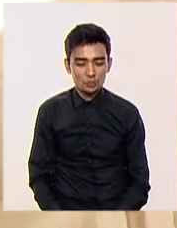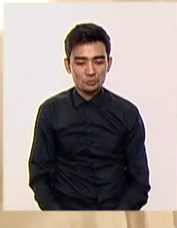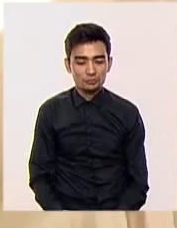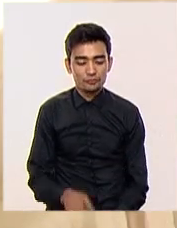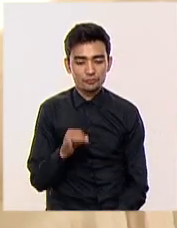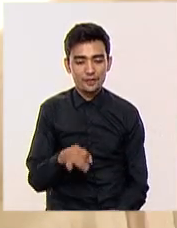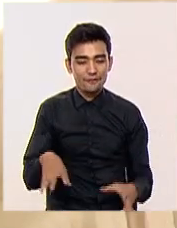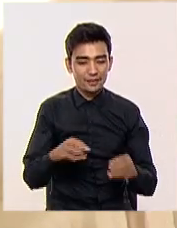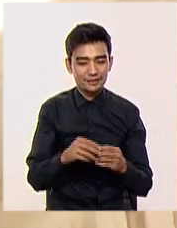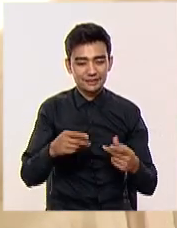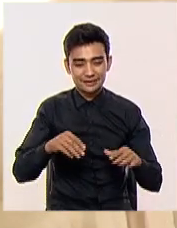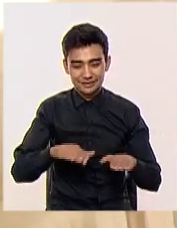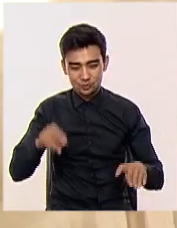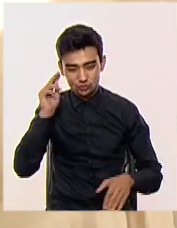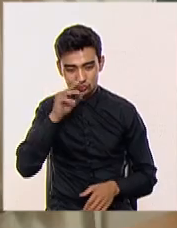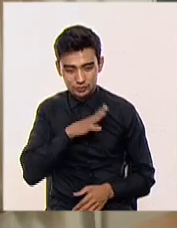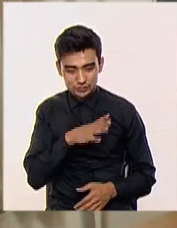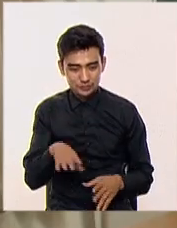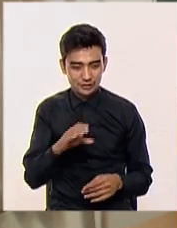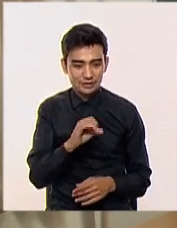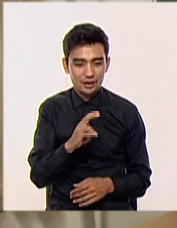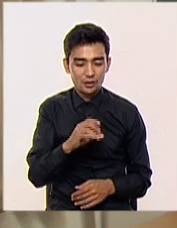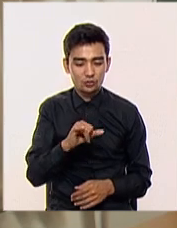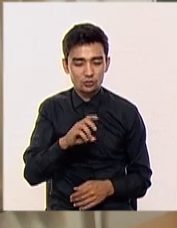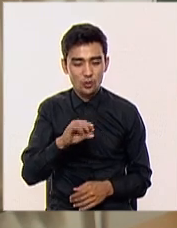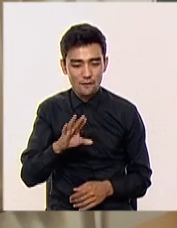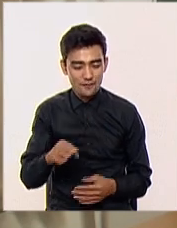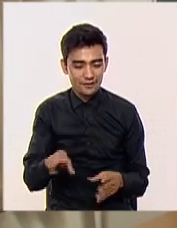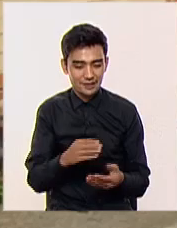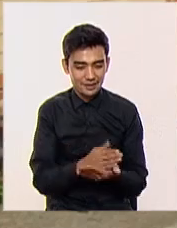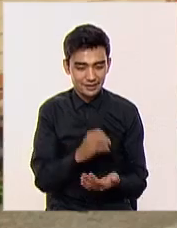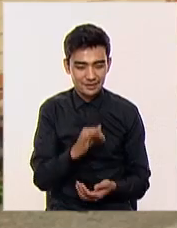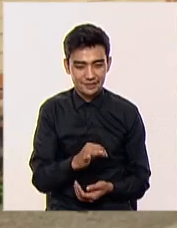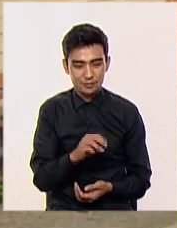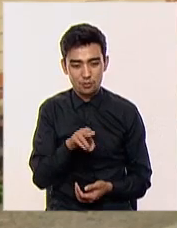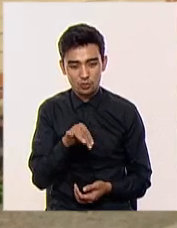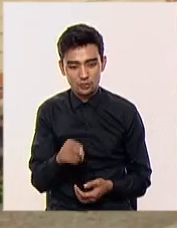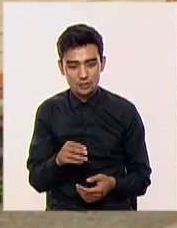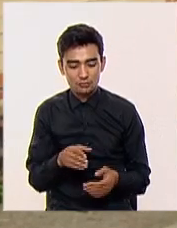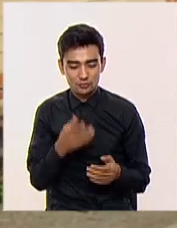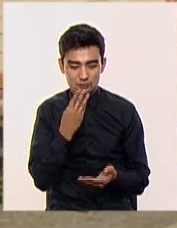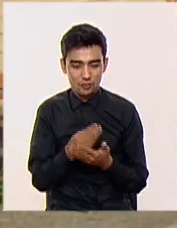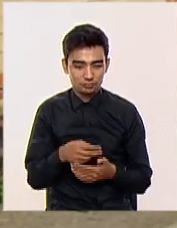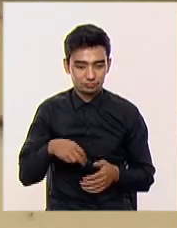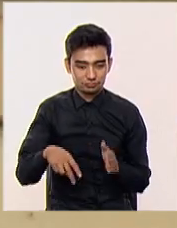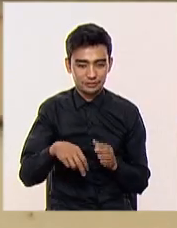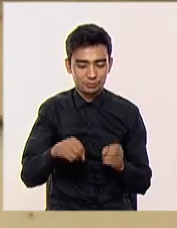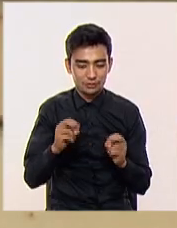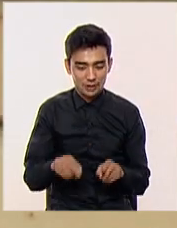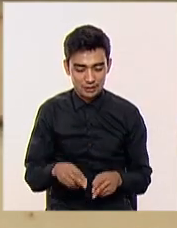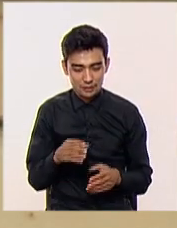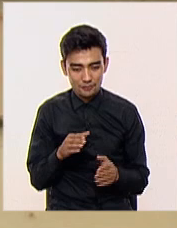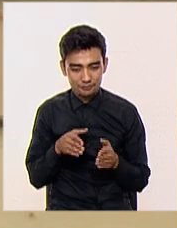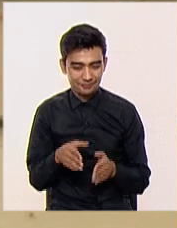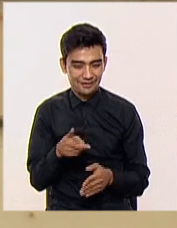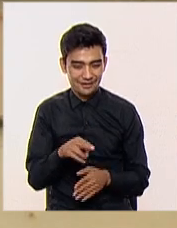Все учреждения, где учатся дети, оснащены санузлом, а в фельдшерско-акушерском пункте вообще отдельный вход для учеников. Сами же